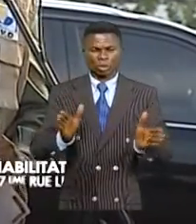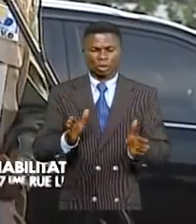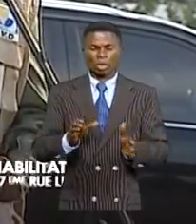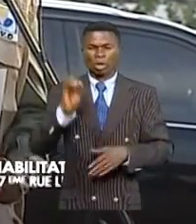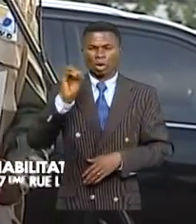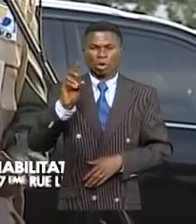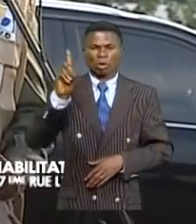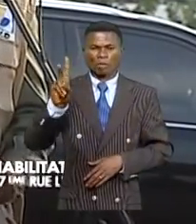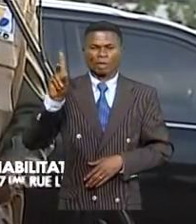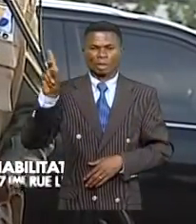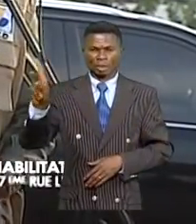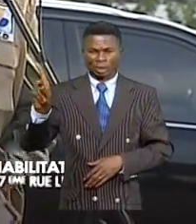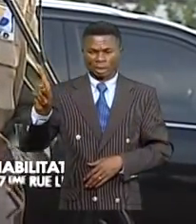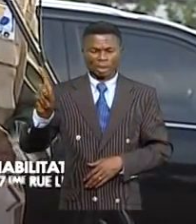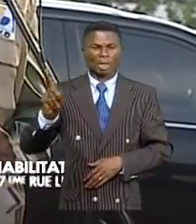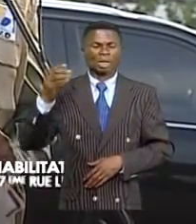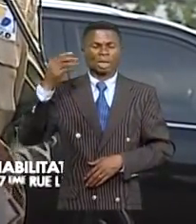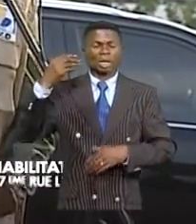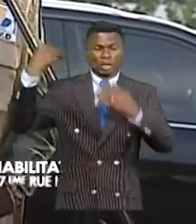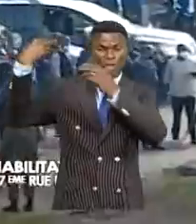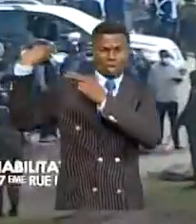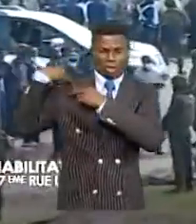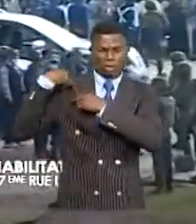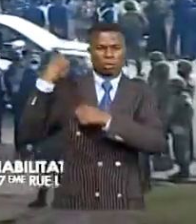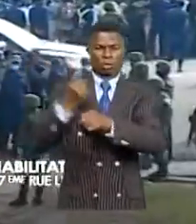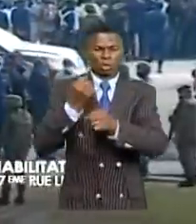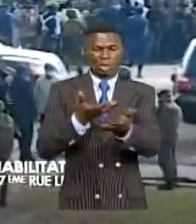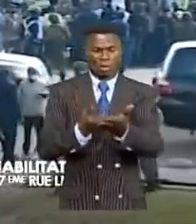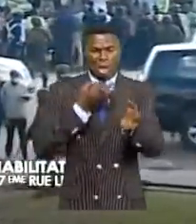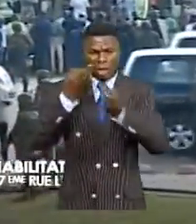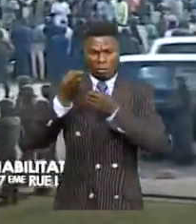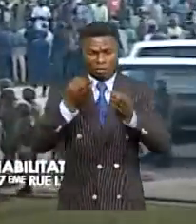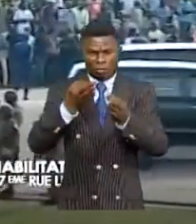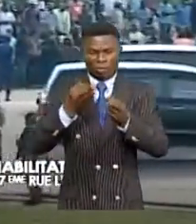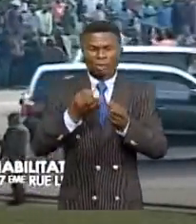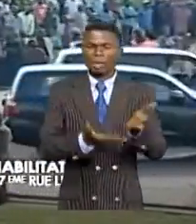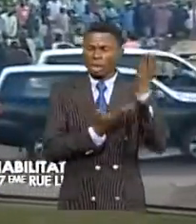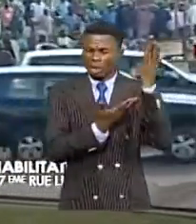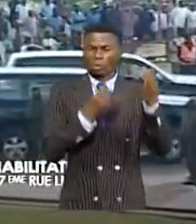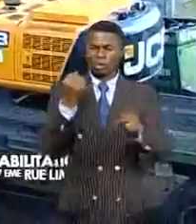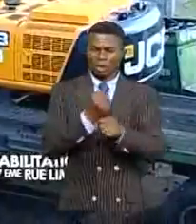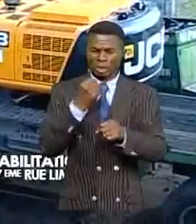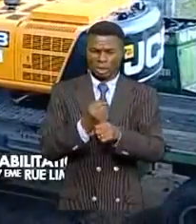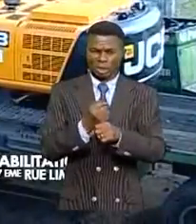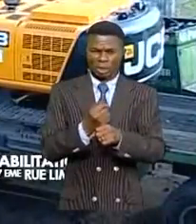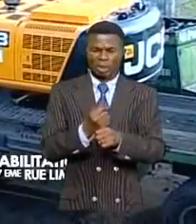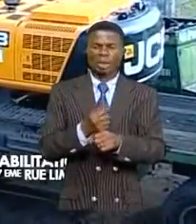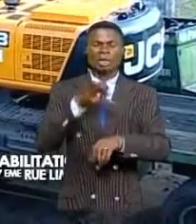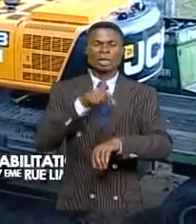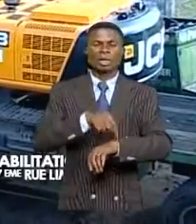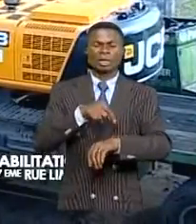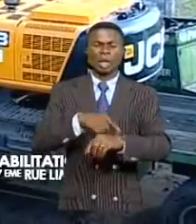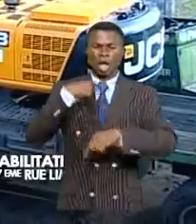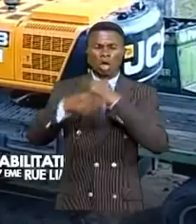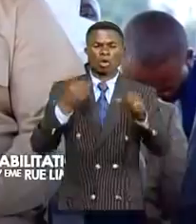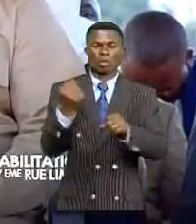voiries et drainages, OVD, maître d'ouvrage délégué du gouvernement, a expliqué la consistance des travaux C'était à l'occasion du